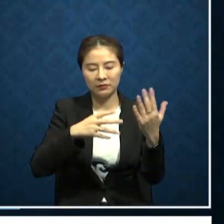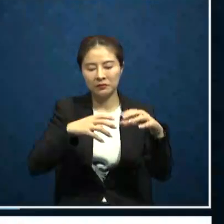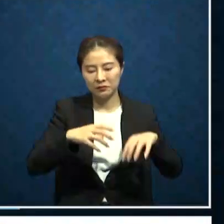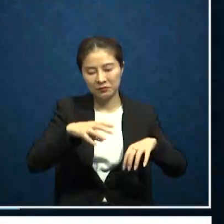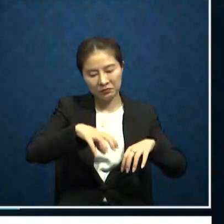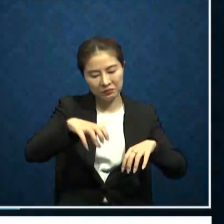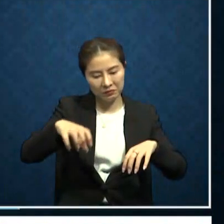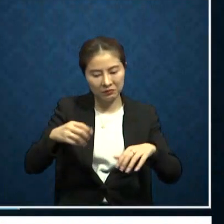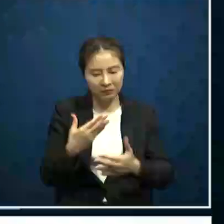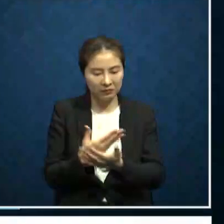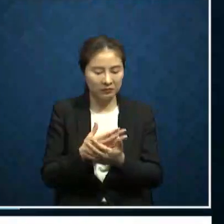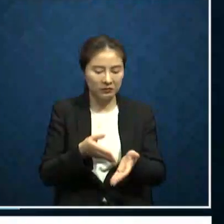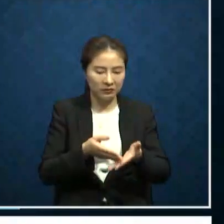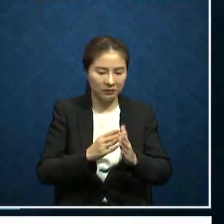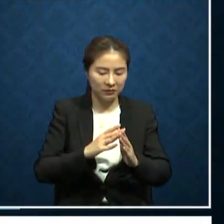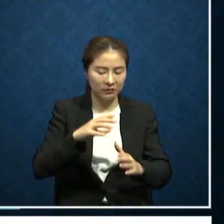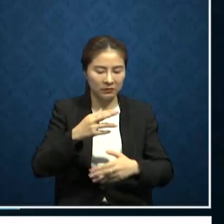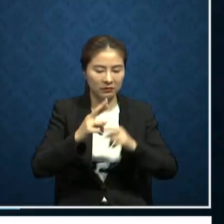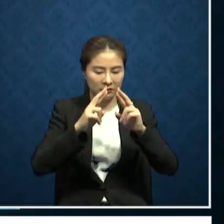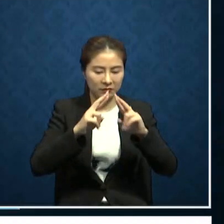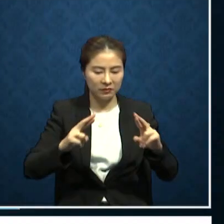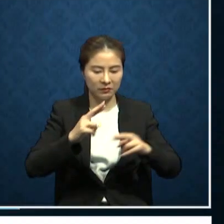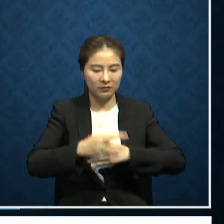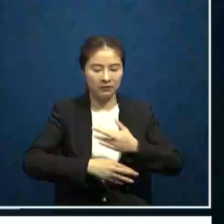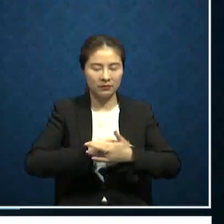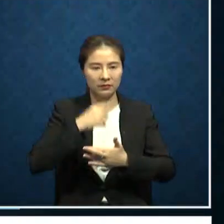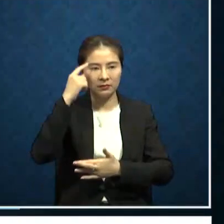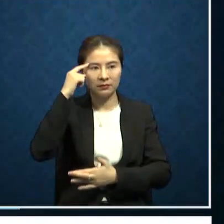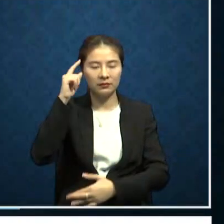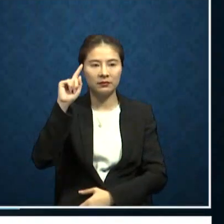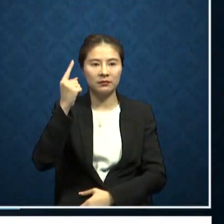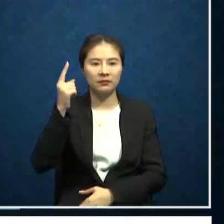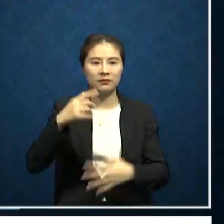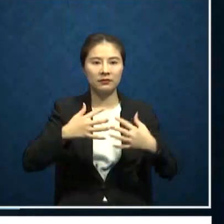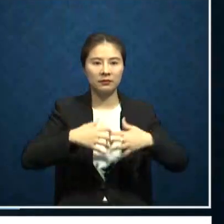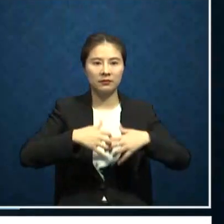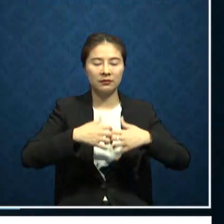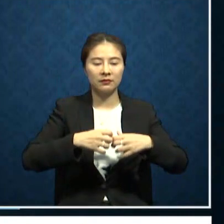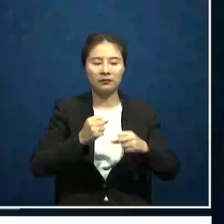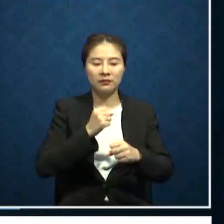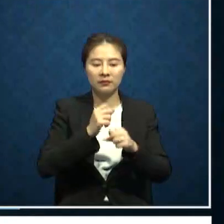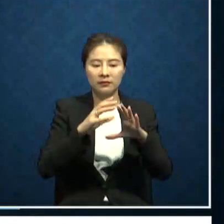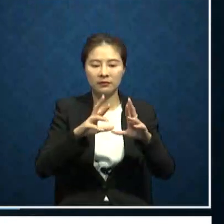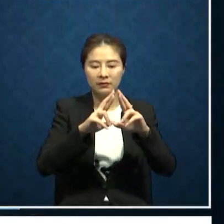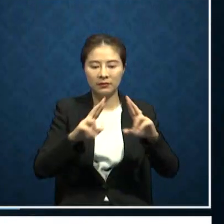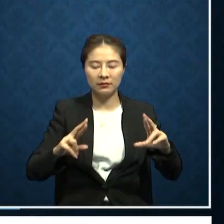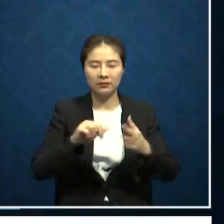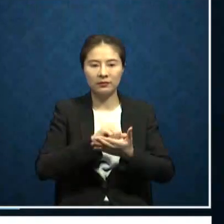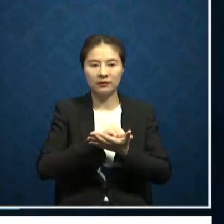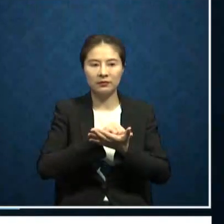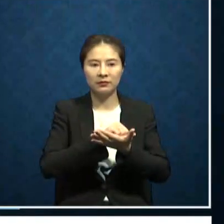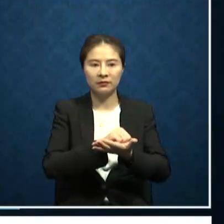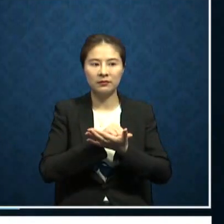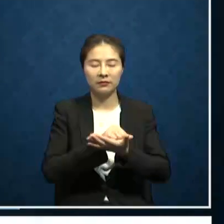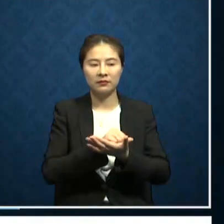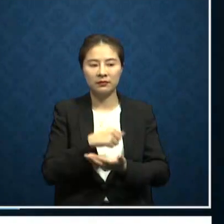คะมีการเชื่อมต่อทุนความคิดสร้างสรรค์แล้วก็ควบคู่ไปกับอุตสาหกรรมการให้บริการนะคะดึงดูดนักลงทุนใหม่ๆให้เข้ามาสร้าง